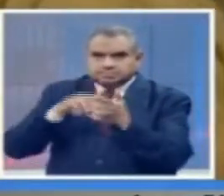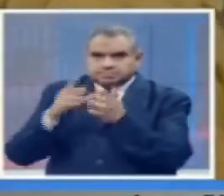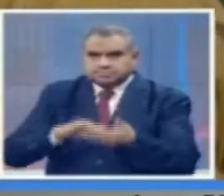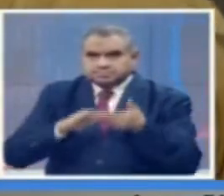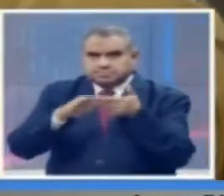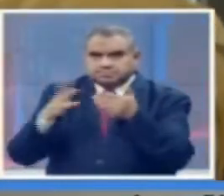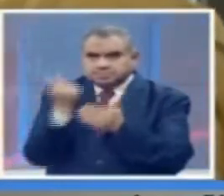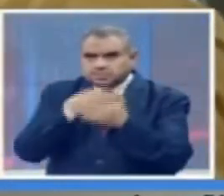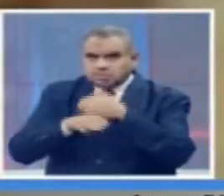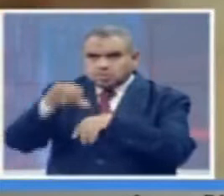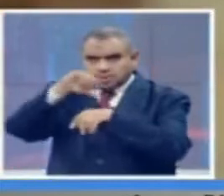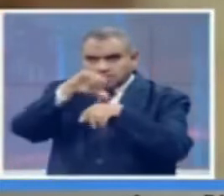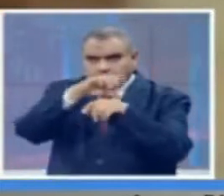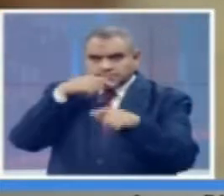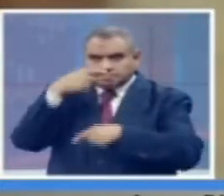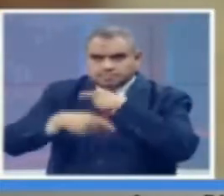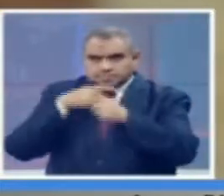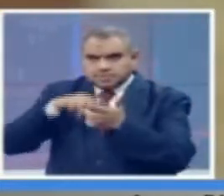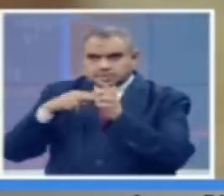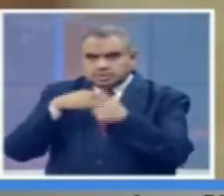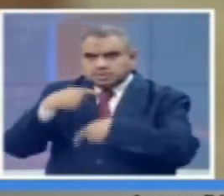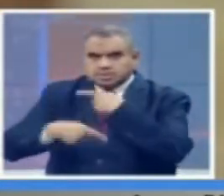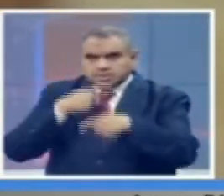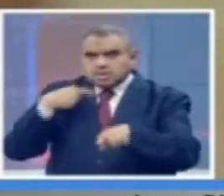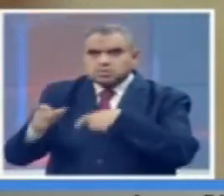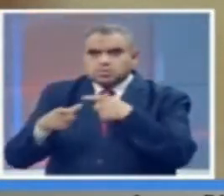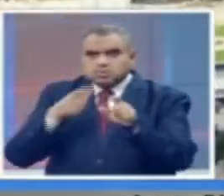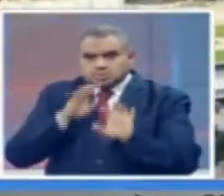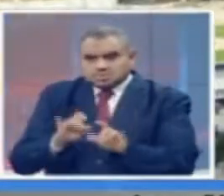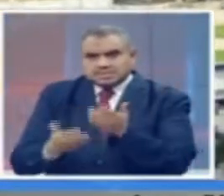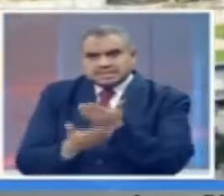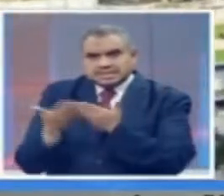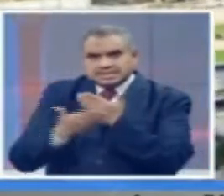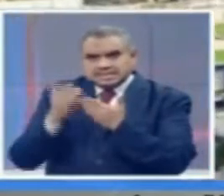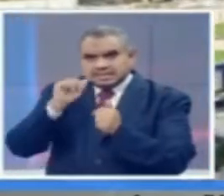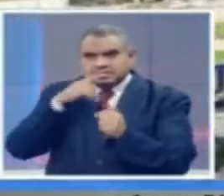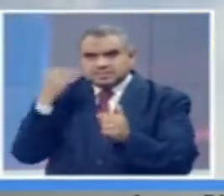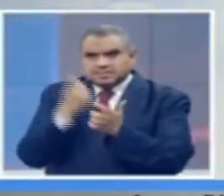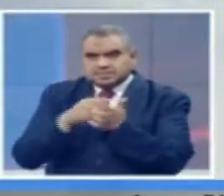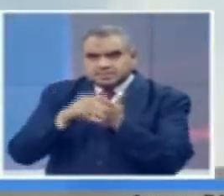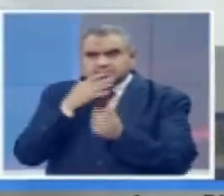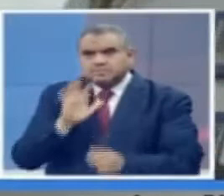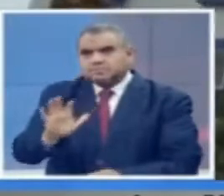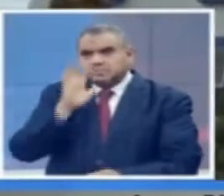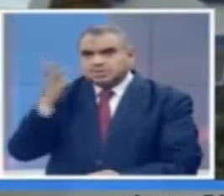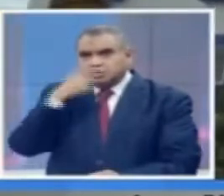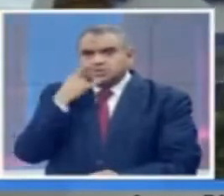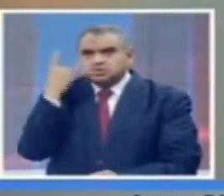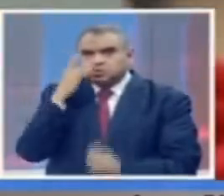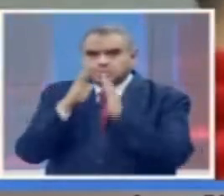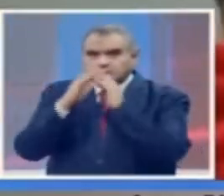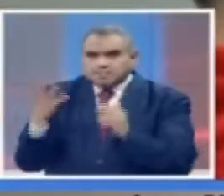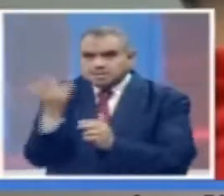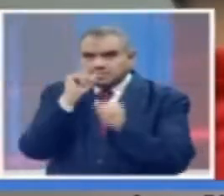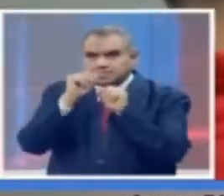في تلك الأماكن في ظل اعتمادها على التكنولوجيا الحديثة وبما يعكس الواجهة الحضارية للشرطة المصرية